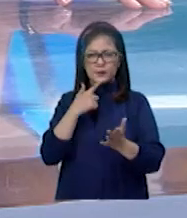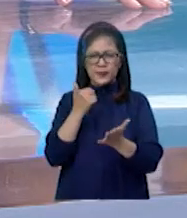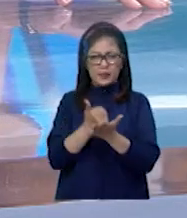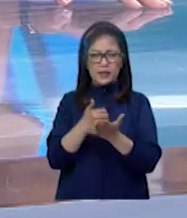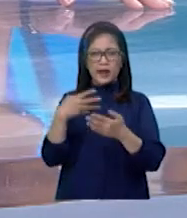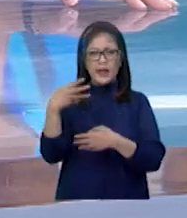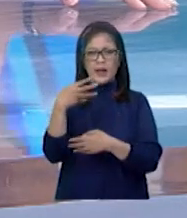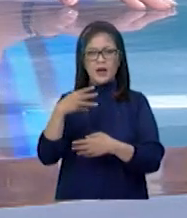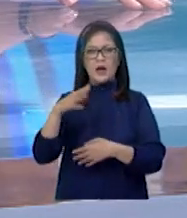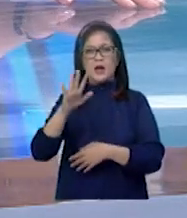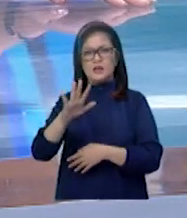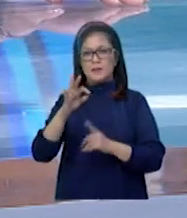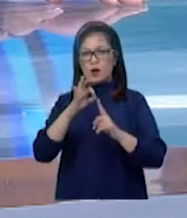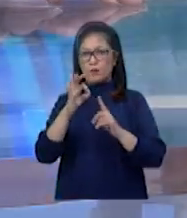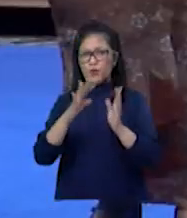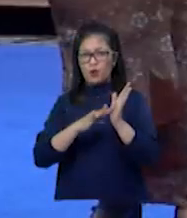5.0.